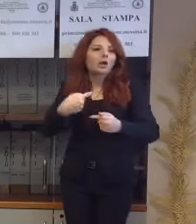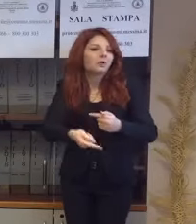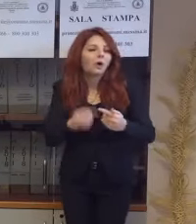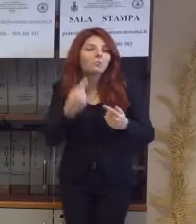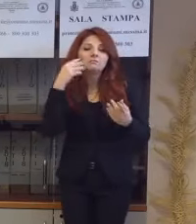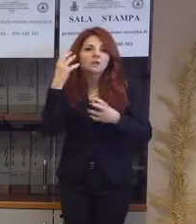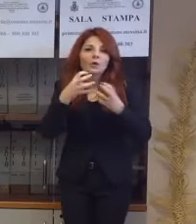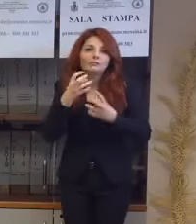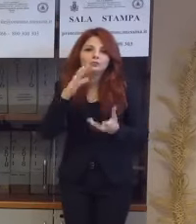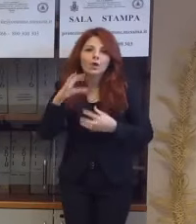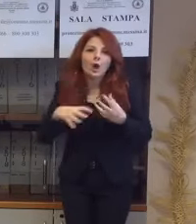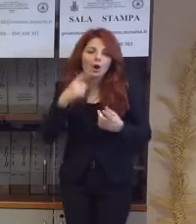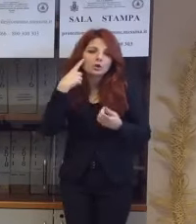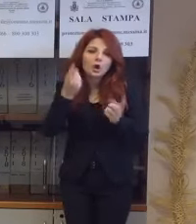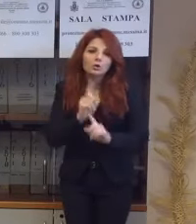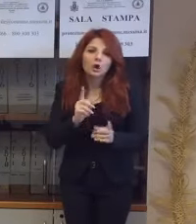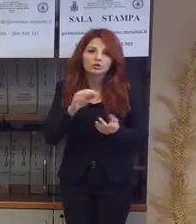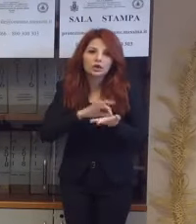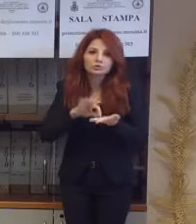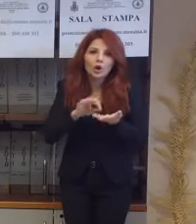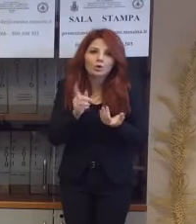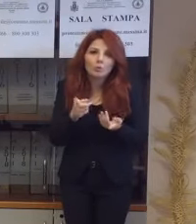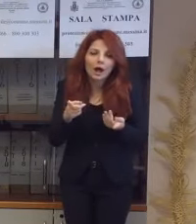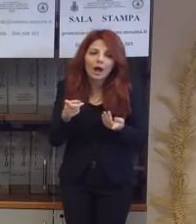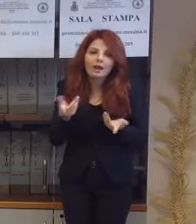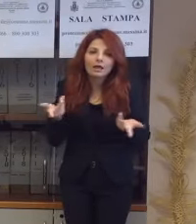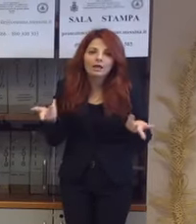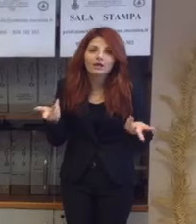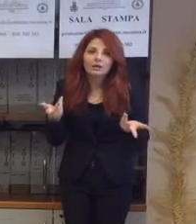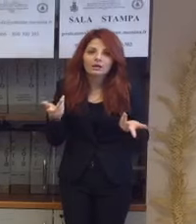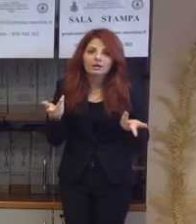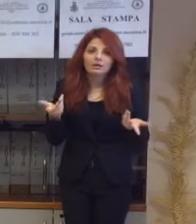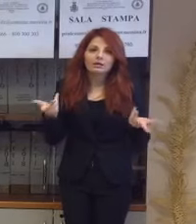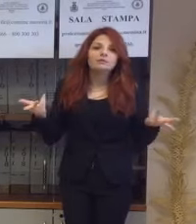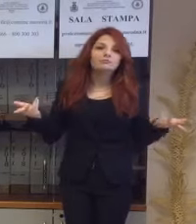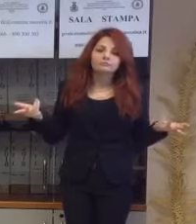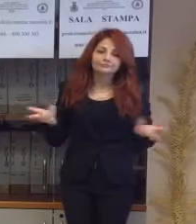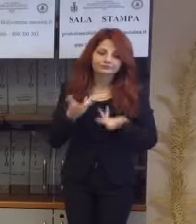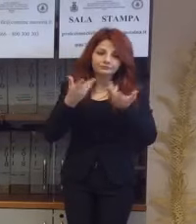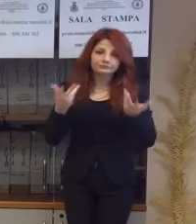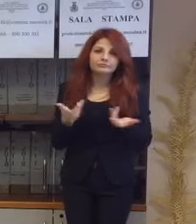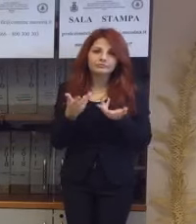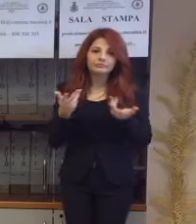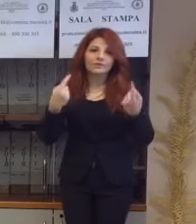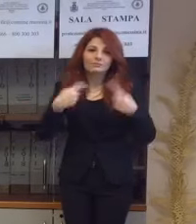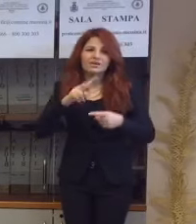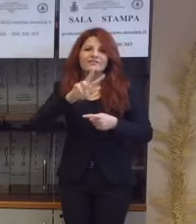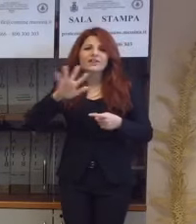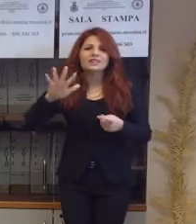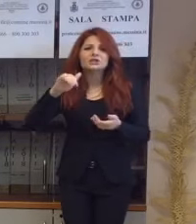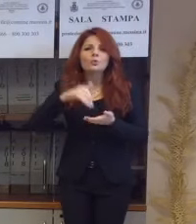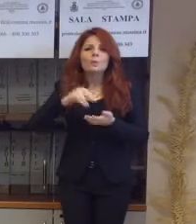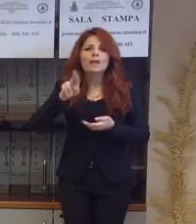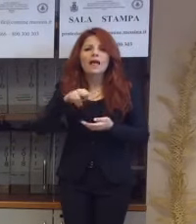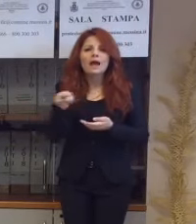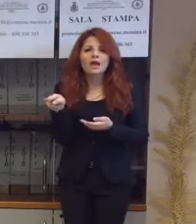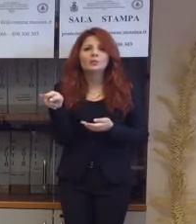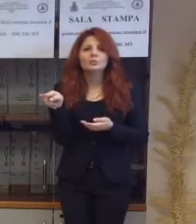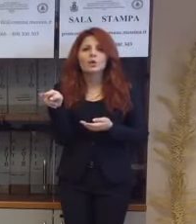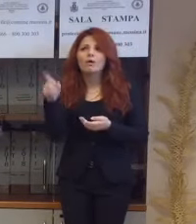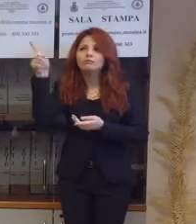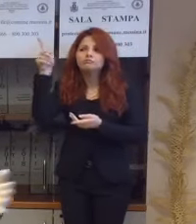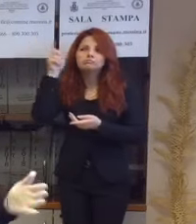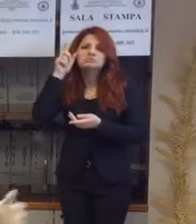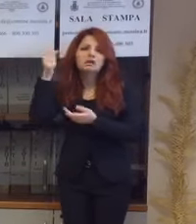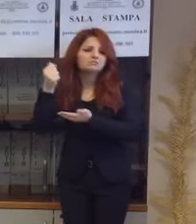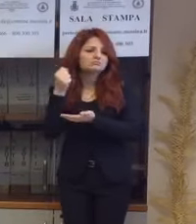il giorno dopo Pasqua, che era ieri. Comunque questi 25 mila euro, intanto per tutti,